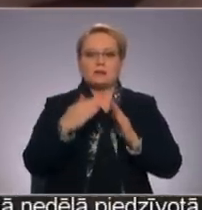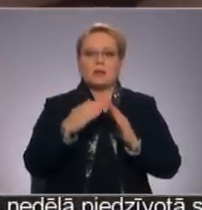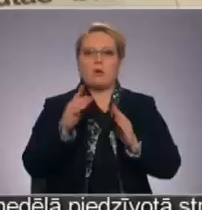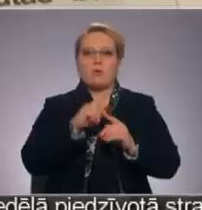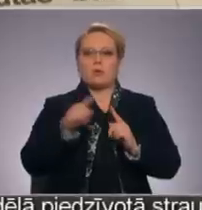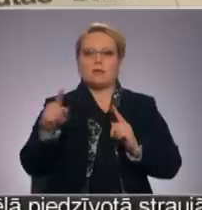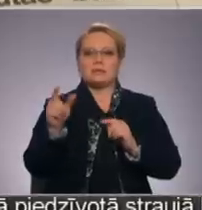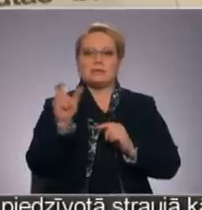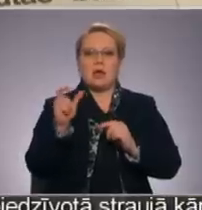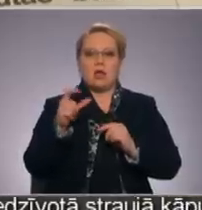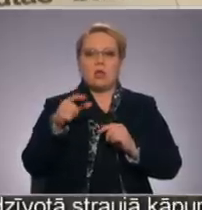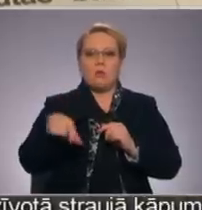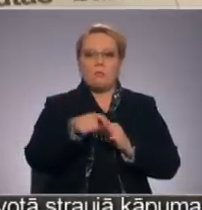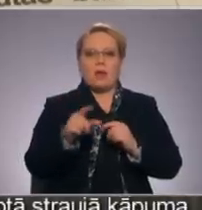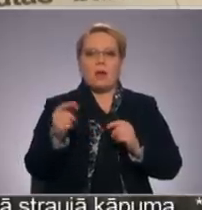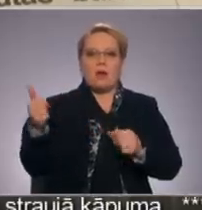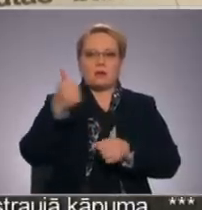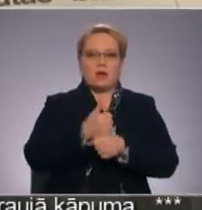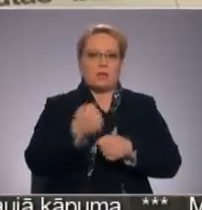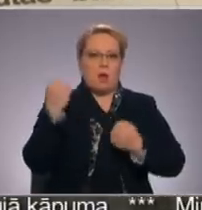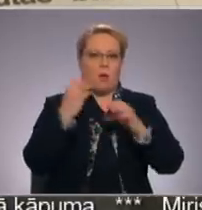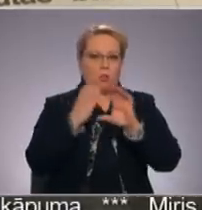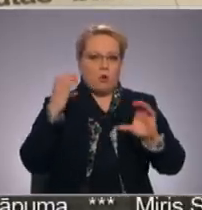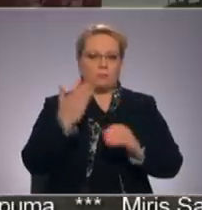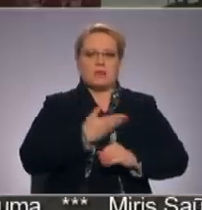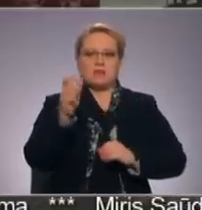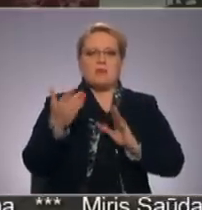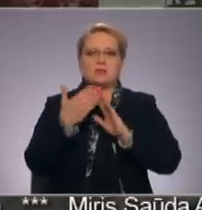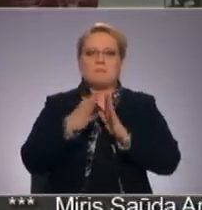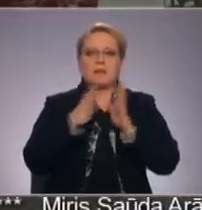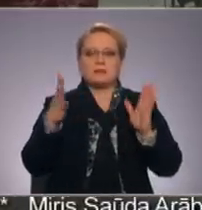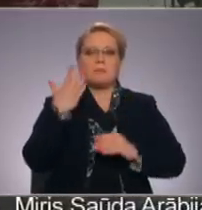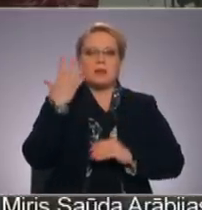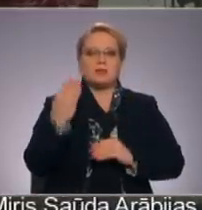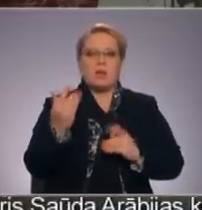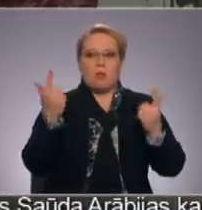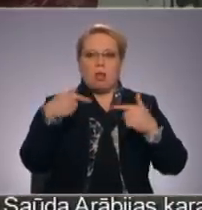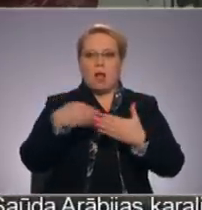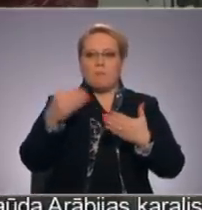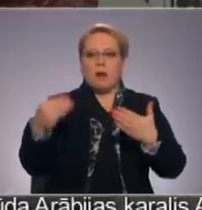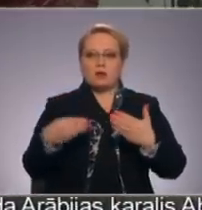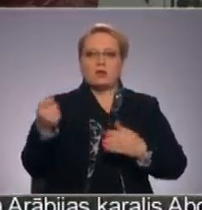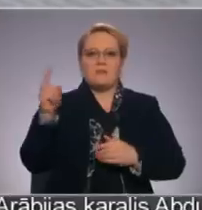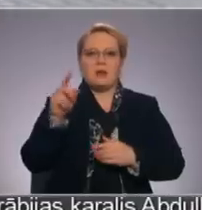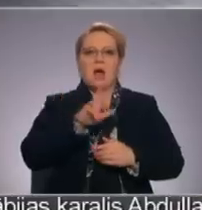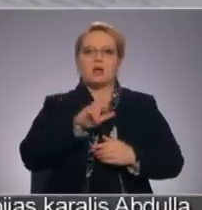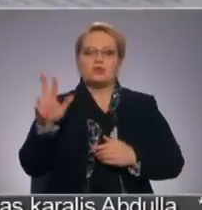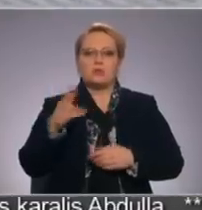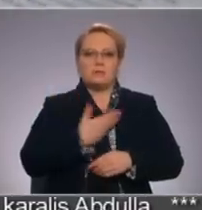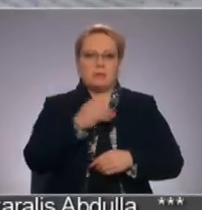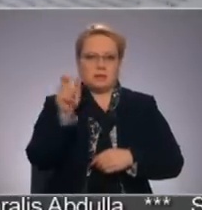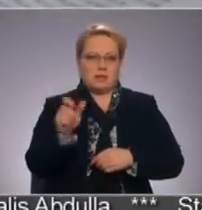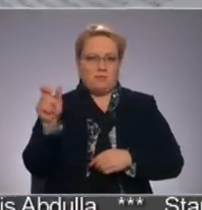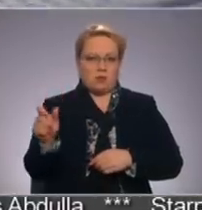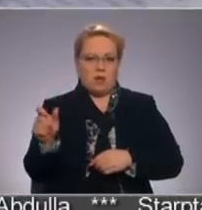uz Zilupi aizstāt ar autobusu. Iedzīvotāja atsaucība ir milzīga. 5 dienu laikā parakstījušies vairāk nekā 800